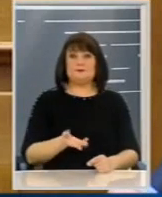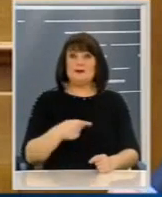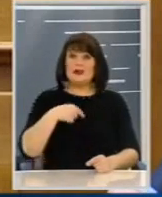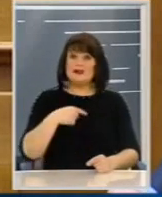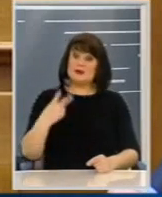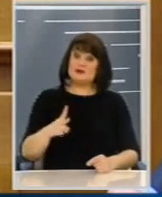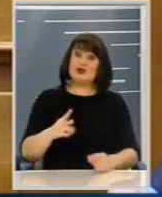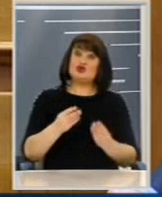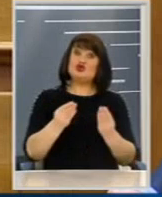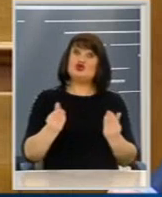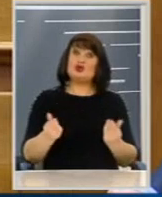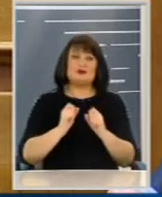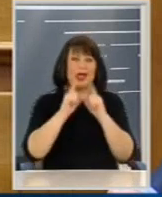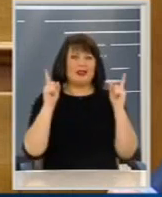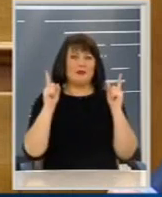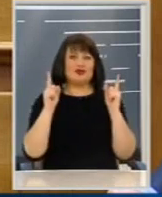τρόπο προκειμένου να κερδίσετε εντυπώσεις.